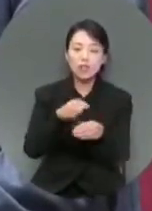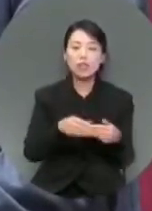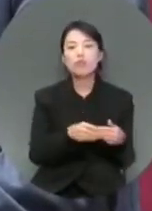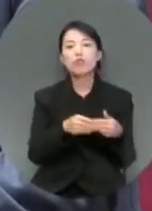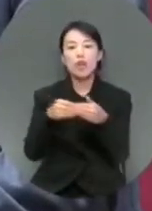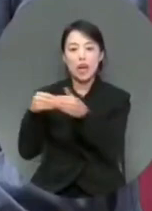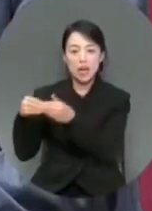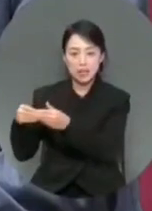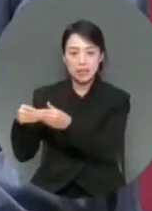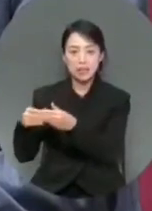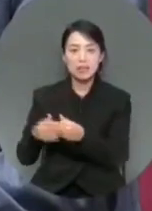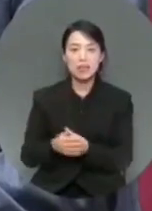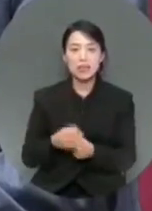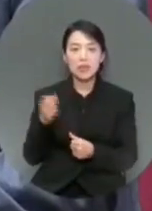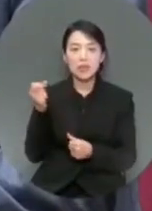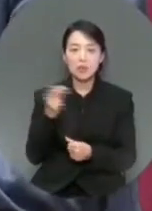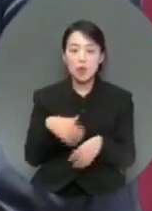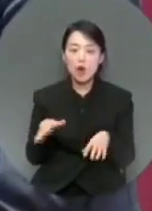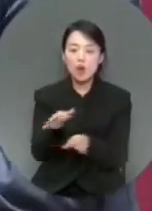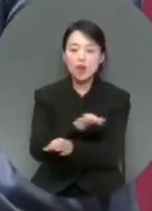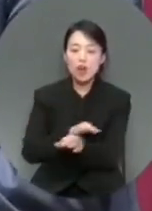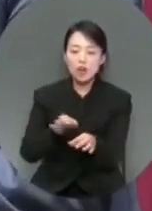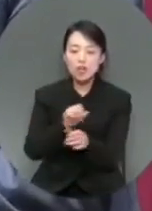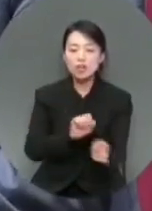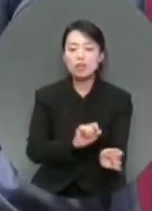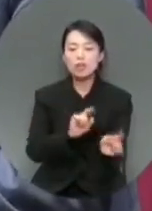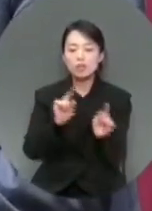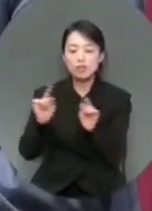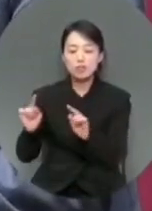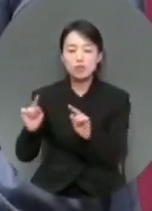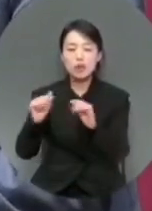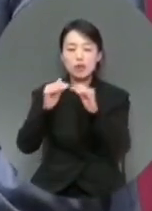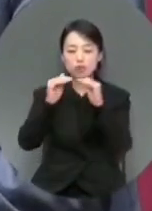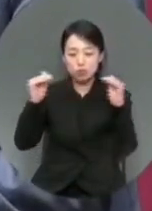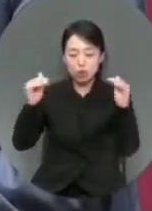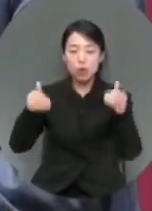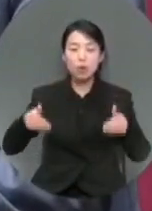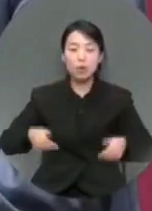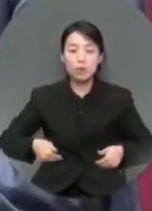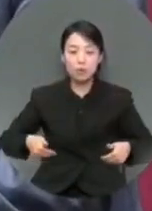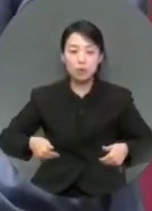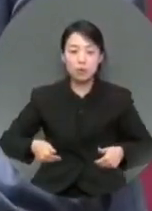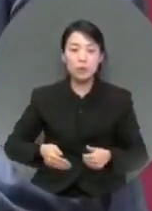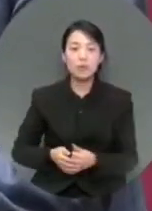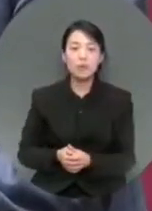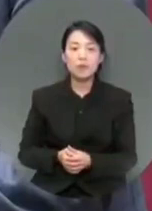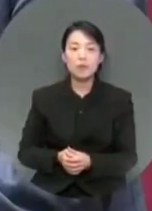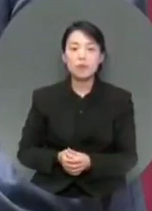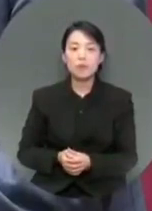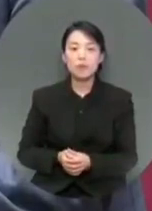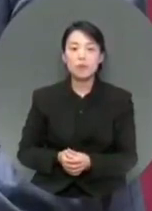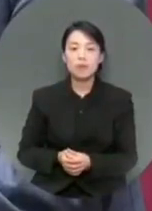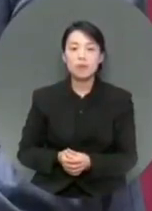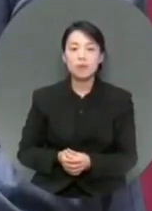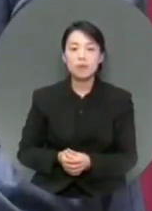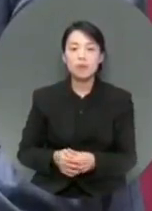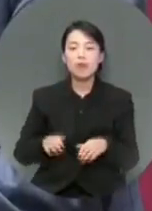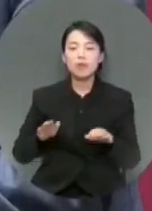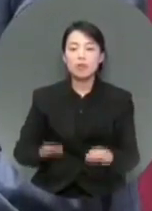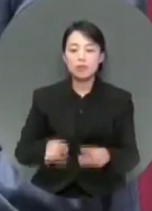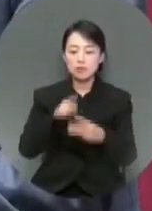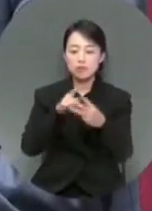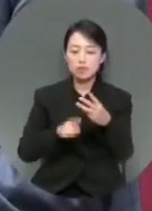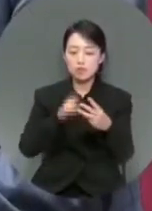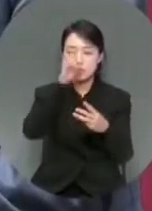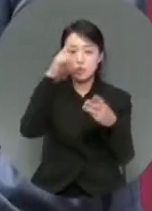경기를 진작시키는 이 양대 기능이 균형을 맞춰야 되는 거 아니겠어요? 그죠? 근데 저는 제가 봤을 때는 지금 윤석열